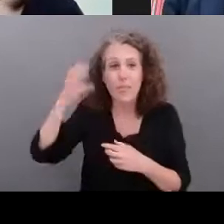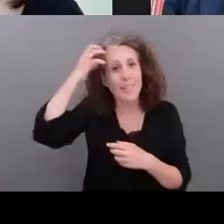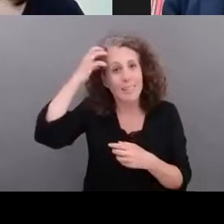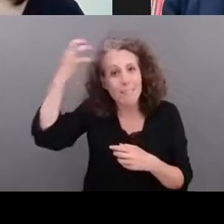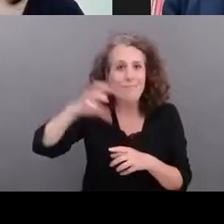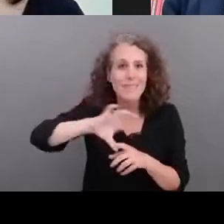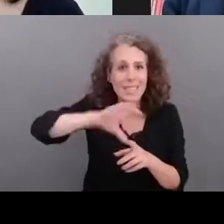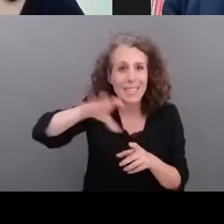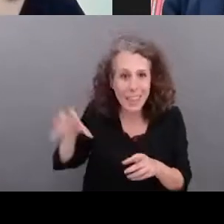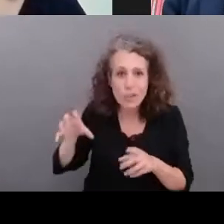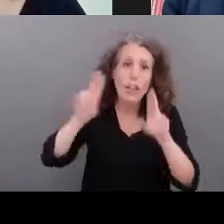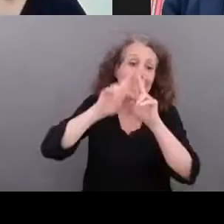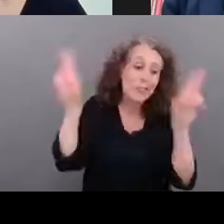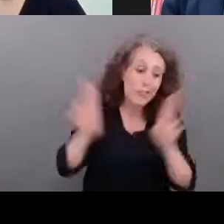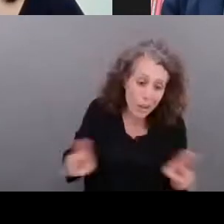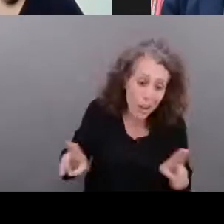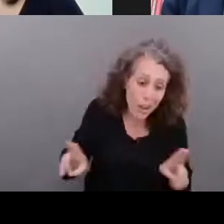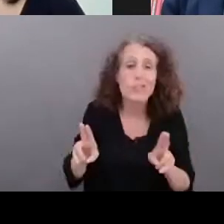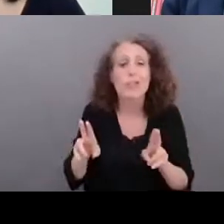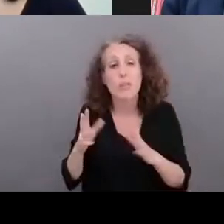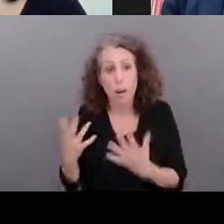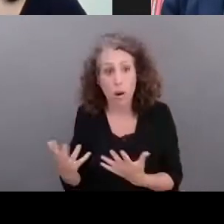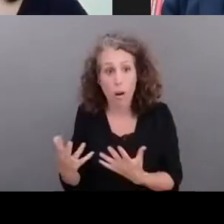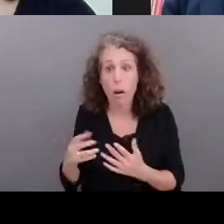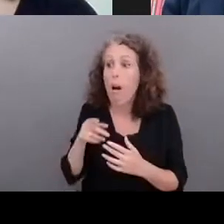société civile sont en contact avec